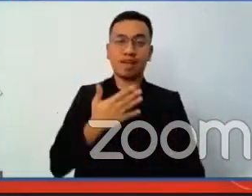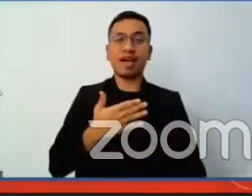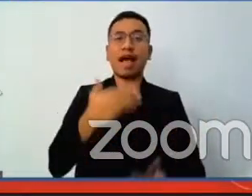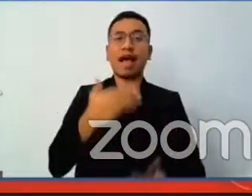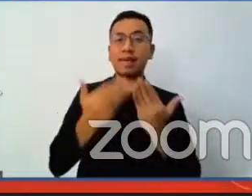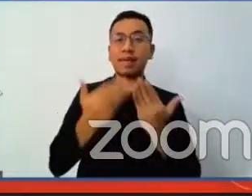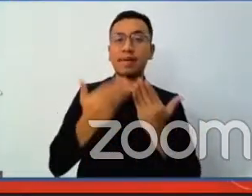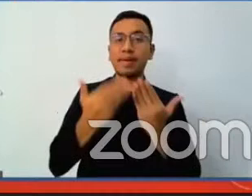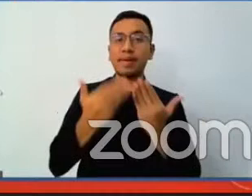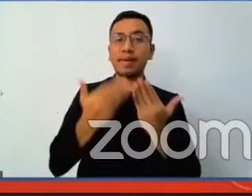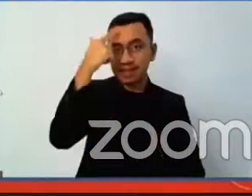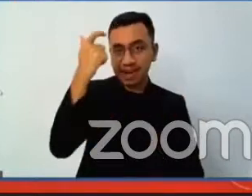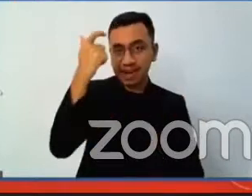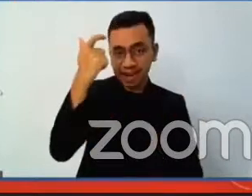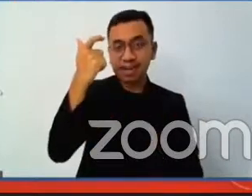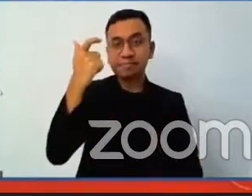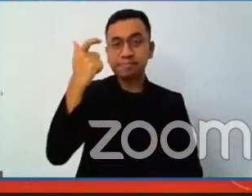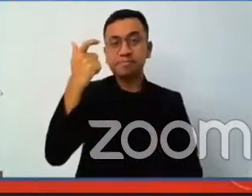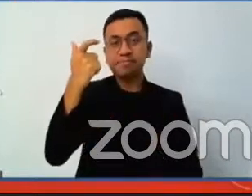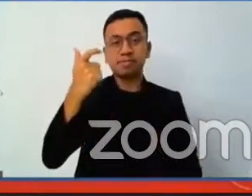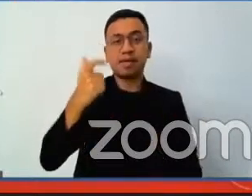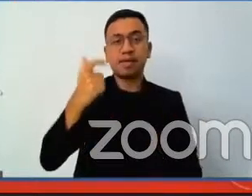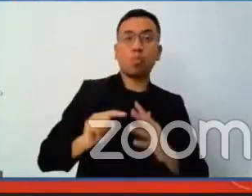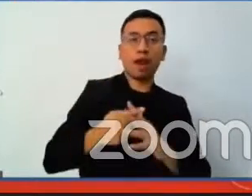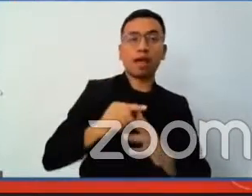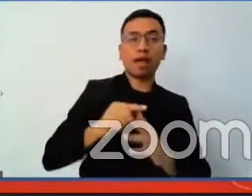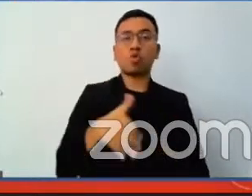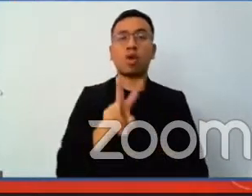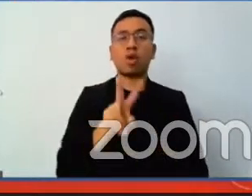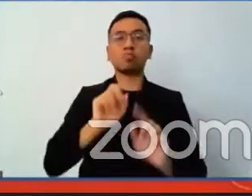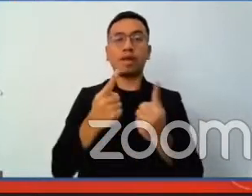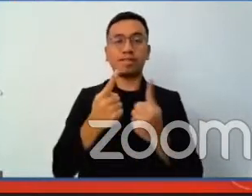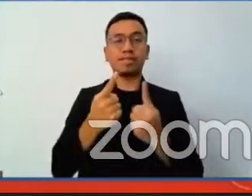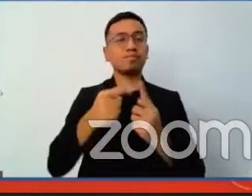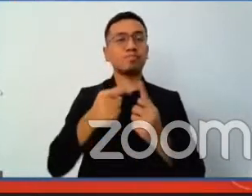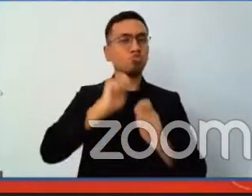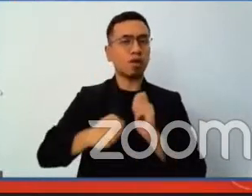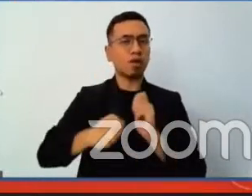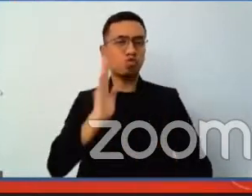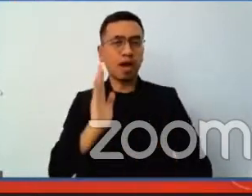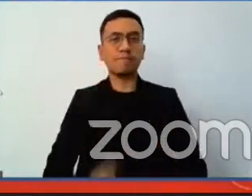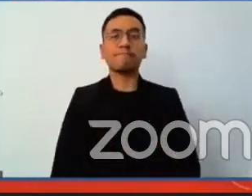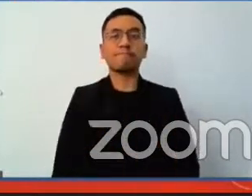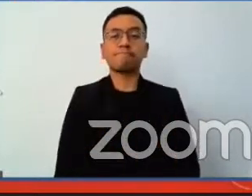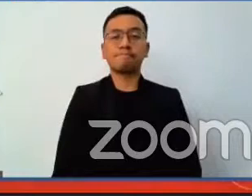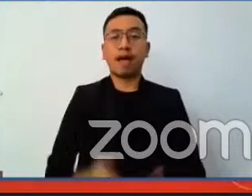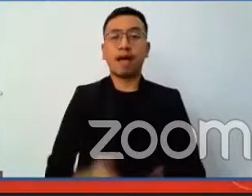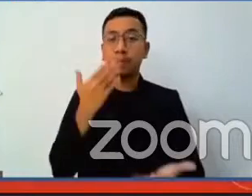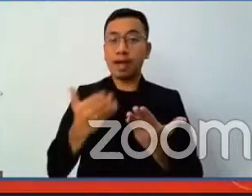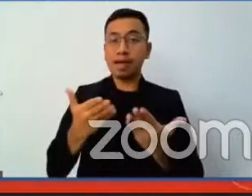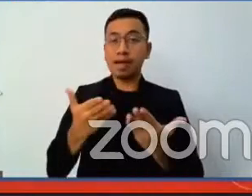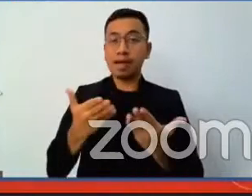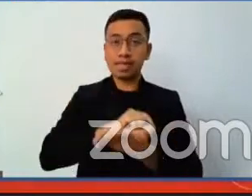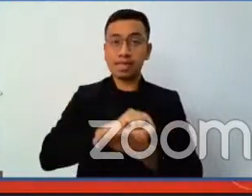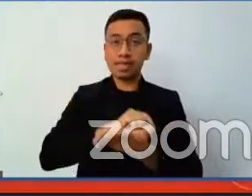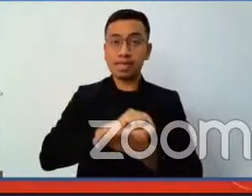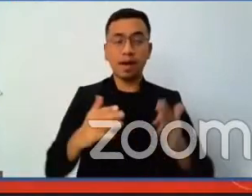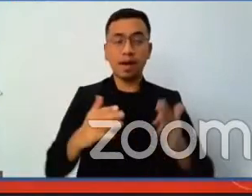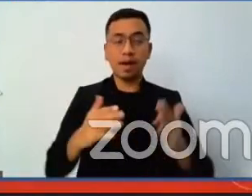teknologi yang sudah dikembangkan sejak tahun 2011. Aplikasi tersebut dikenal dengan nama Rumah